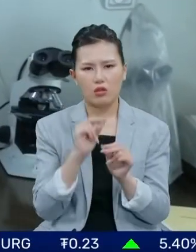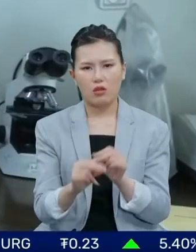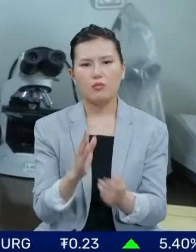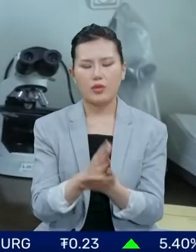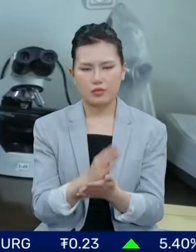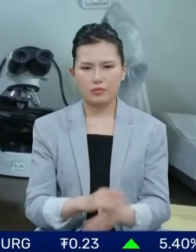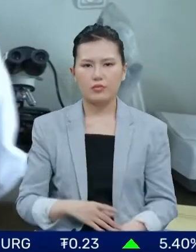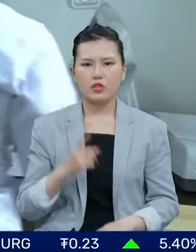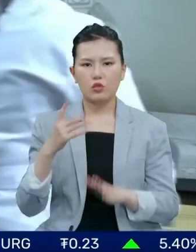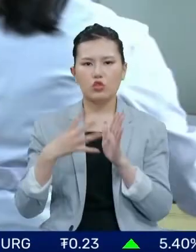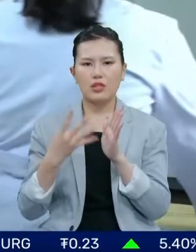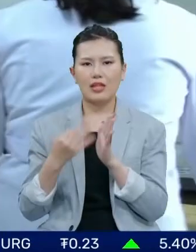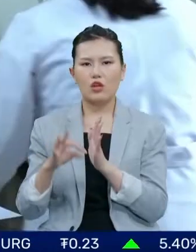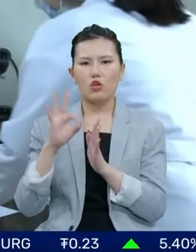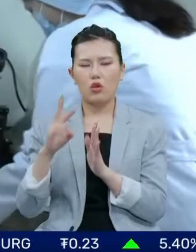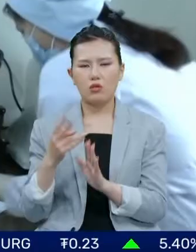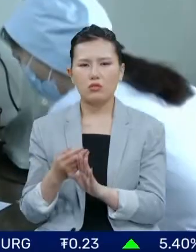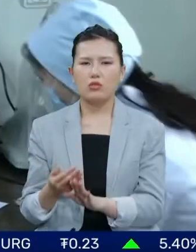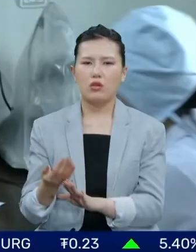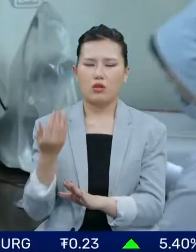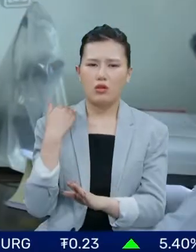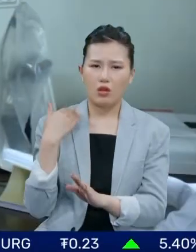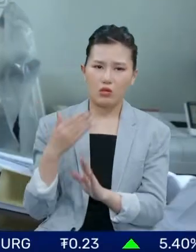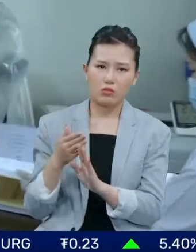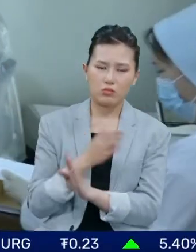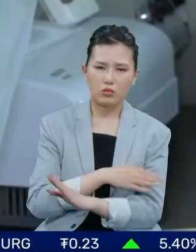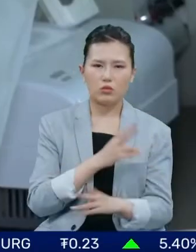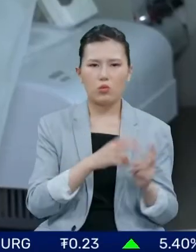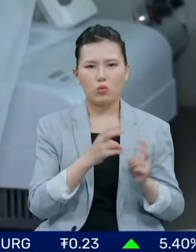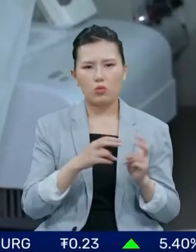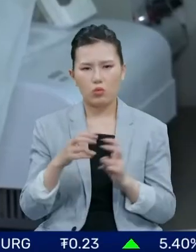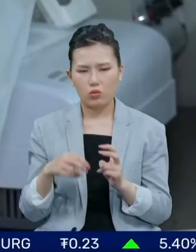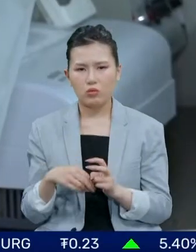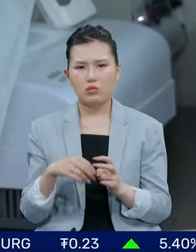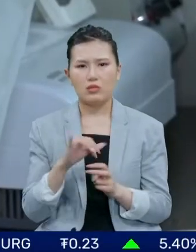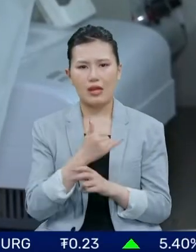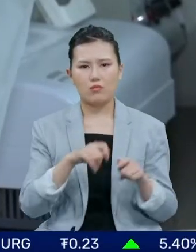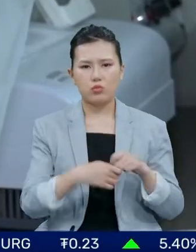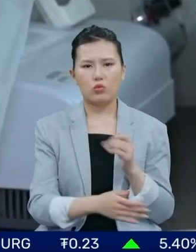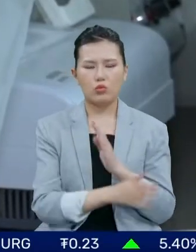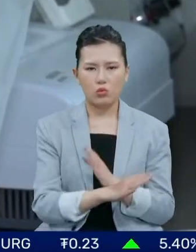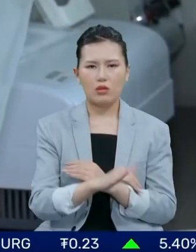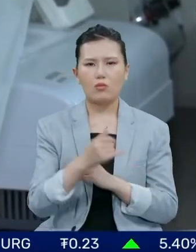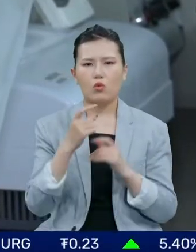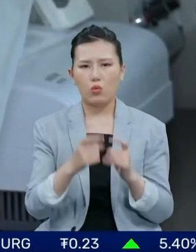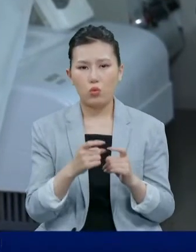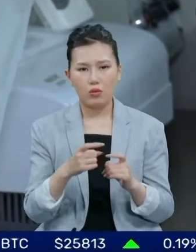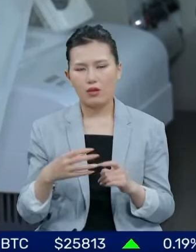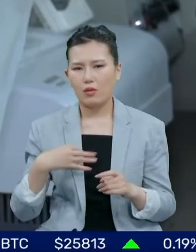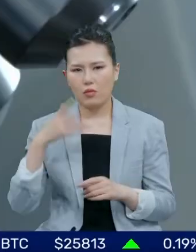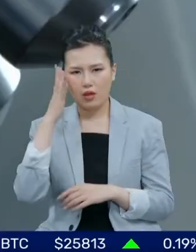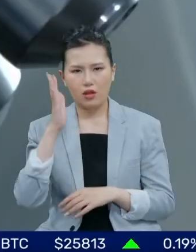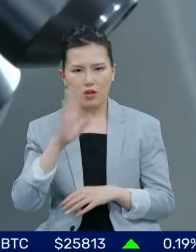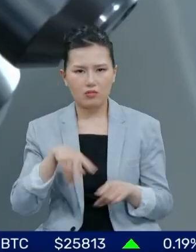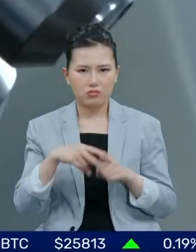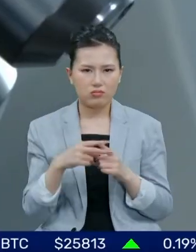1980 оноос өмнө үйлдвэрлэгдсэн эдгээр тоног төхөөрөмжийн ихэнх нь уучирч муудаад зарим нь ажиллагаагүй басан хэдий ч лабораторийн ажиллаж засаж хэлбэд ашигласаар